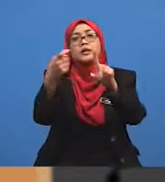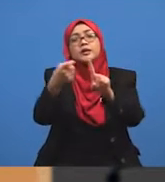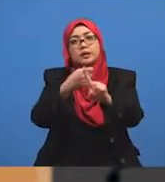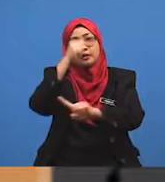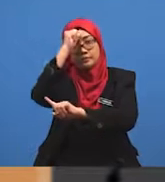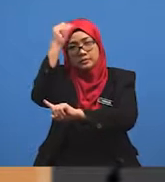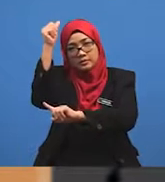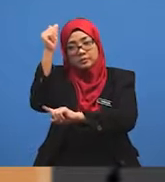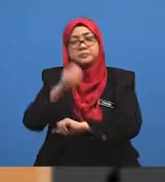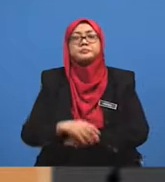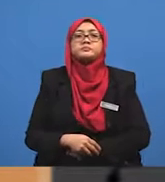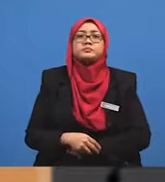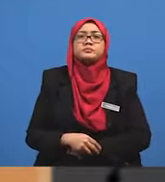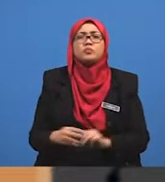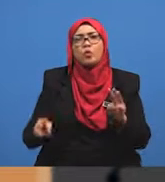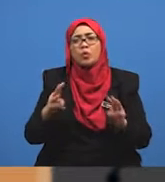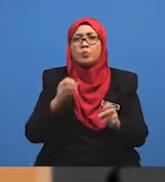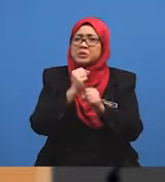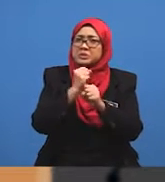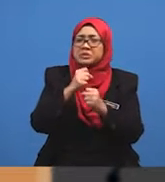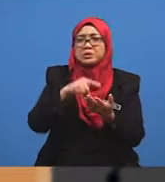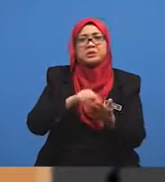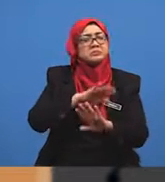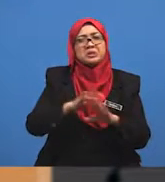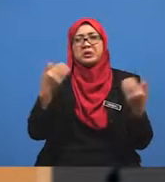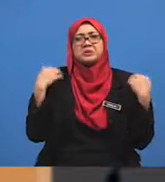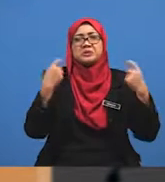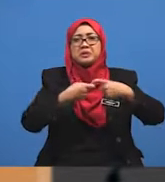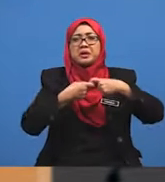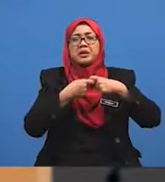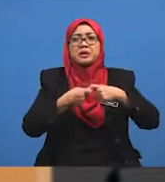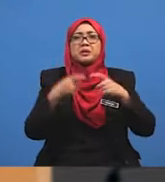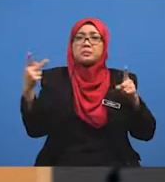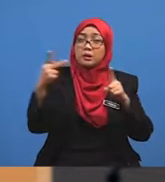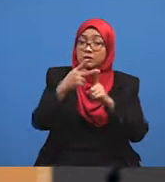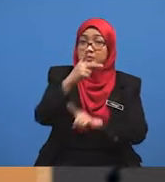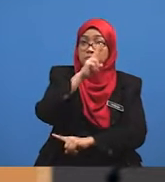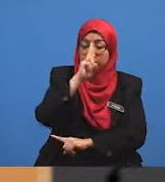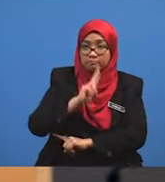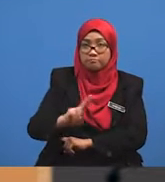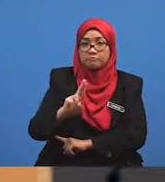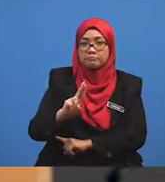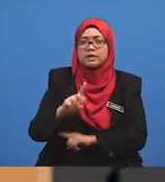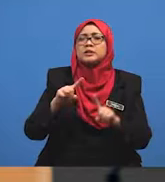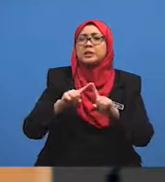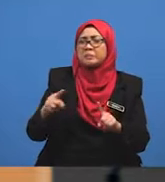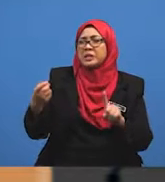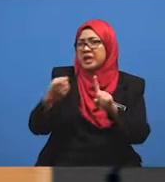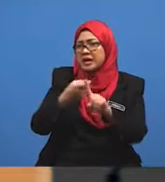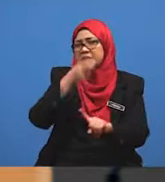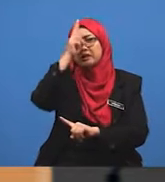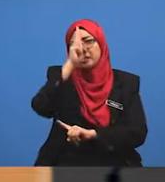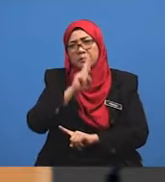Allah Subhanahu Wa Taala. Walaupun pekerjaan ini tidak berkait secara langsung pada agama, namun dari sudut